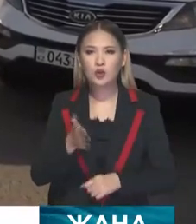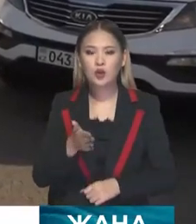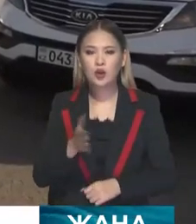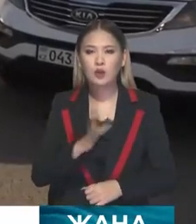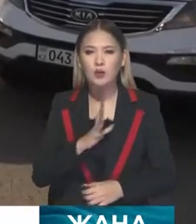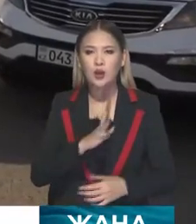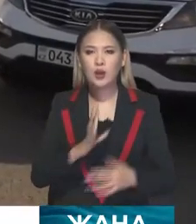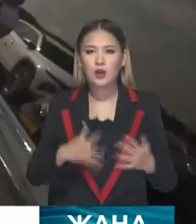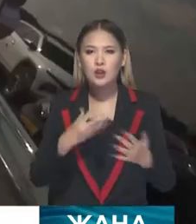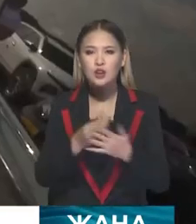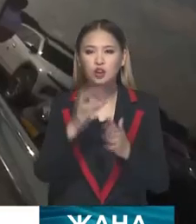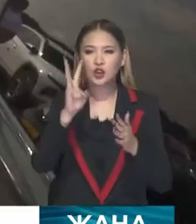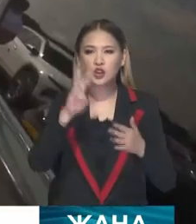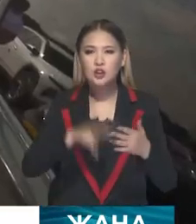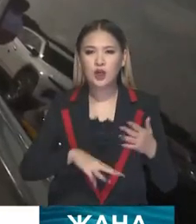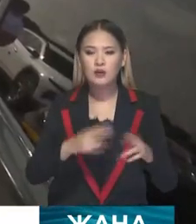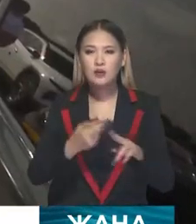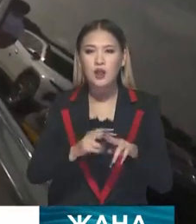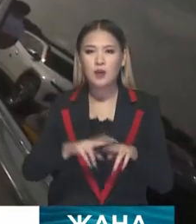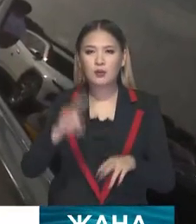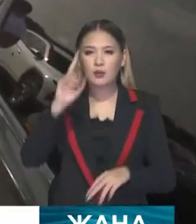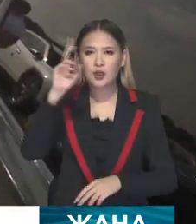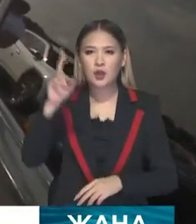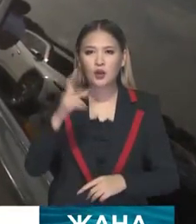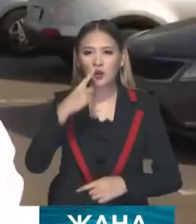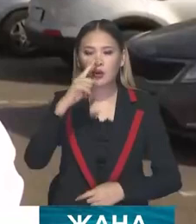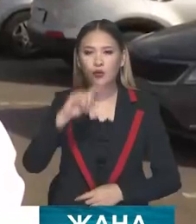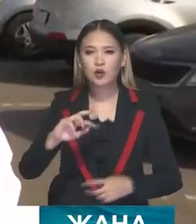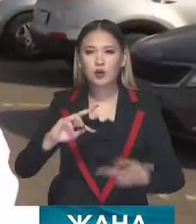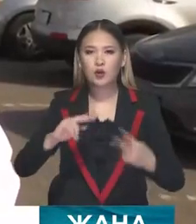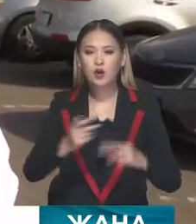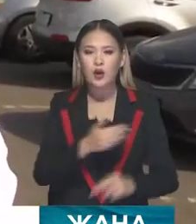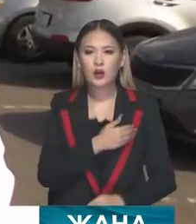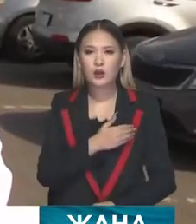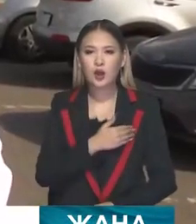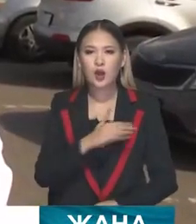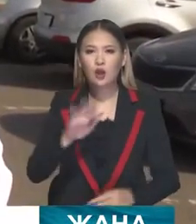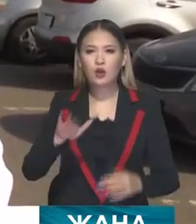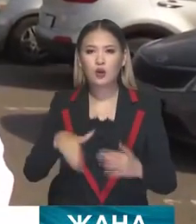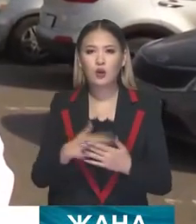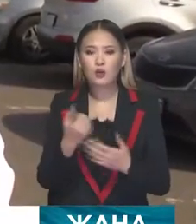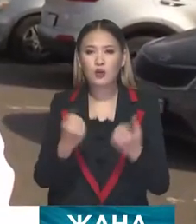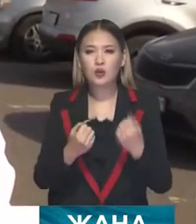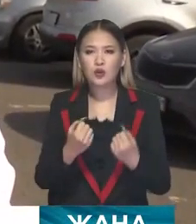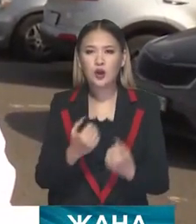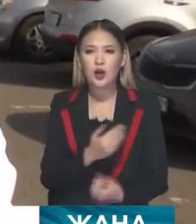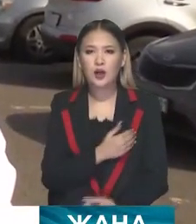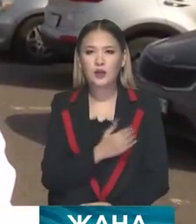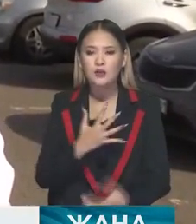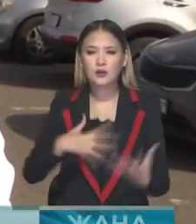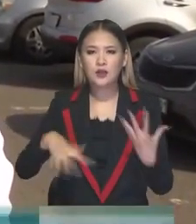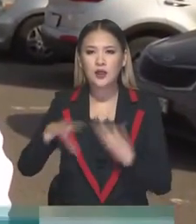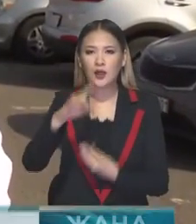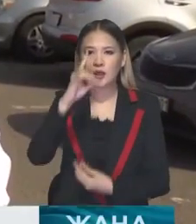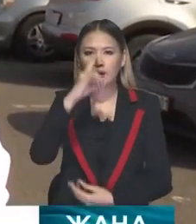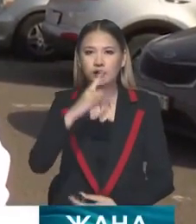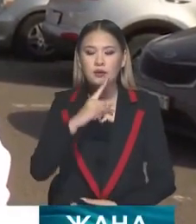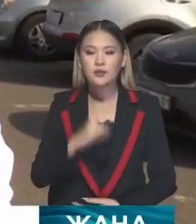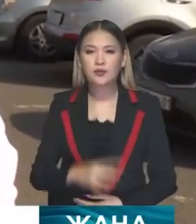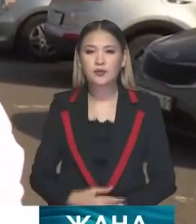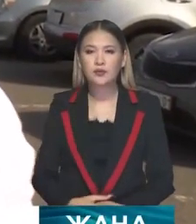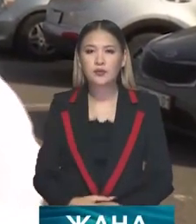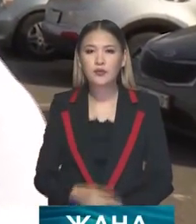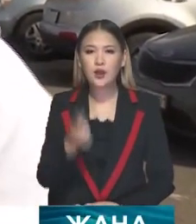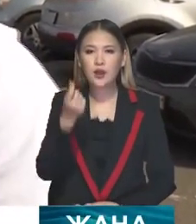мәжбүр болады. Дұрысы мемлекеттік нөмірге өткізіп алу. Нормальный көлік тепкісі келеді любой қазақ.